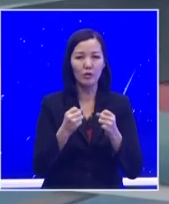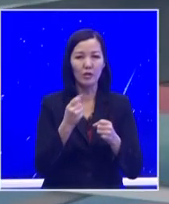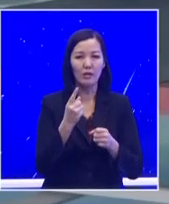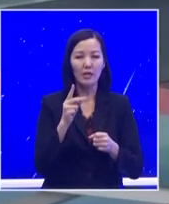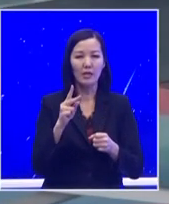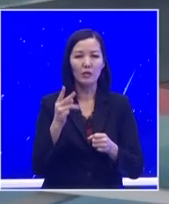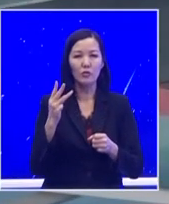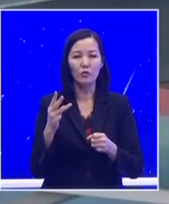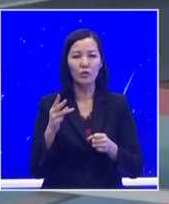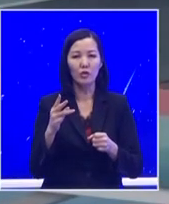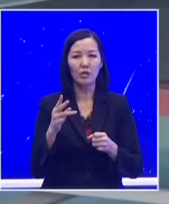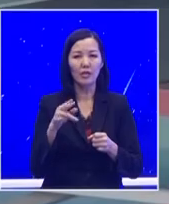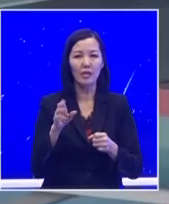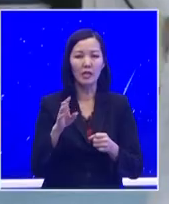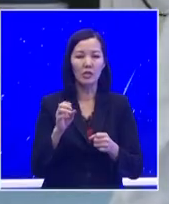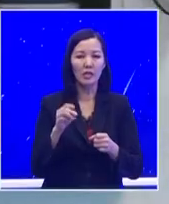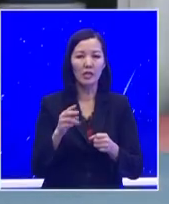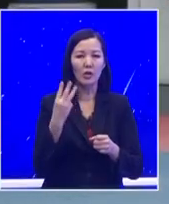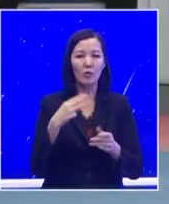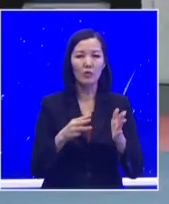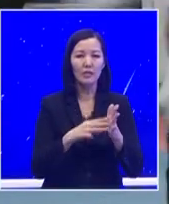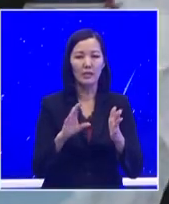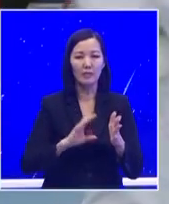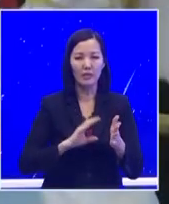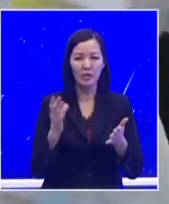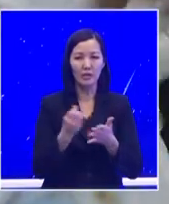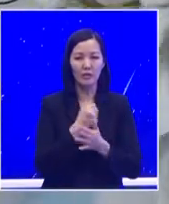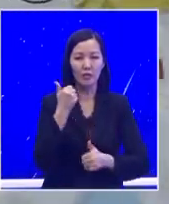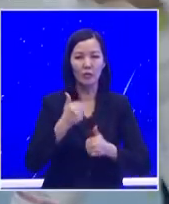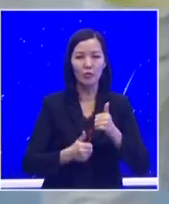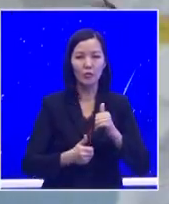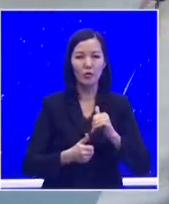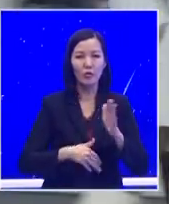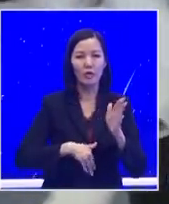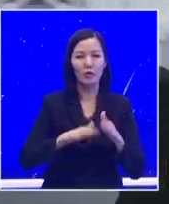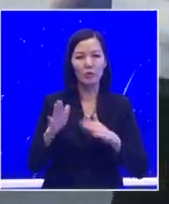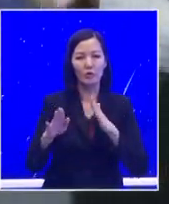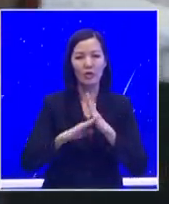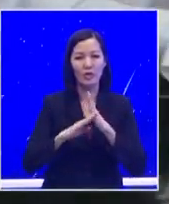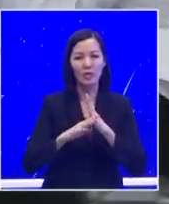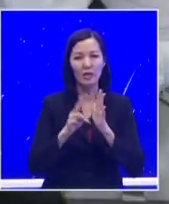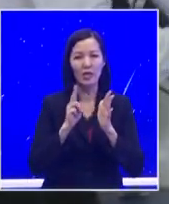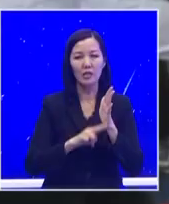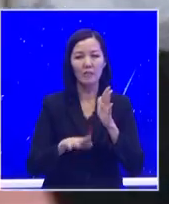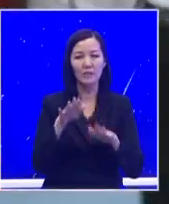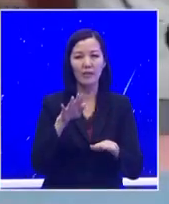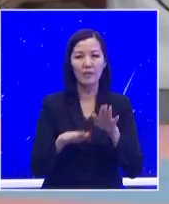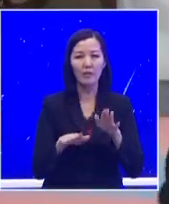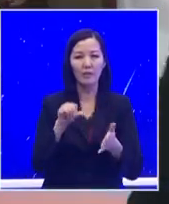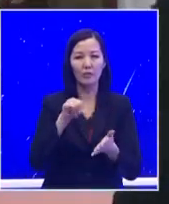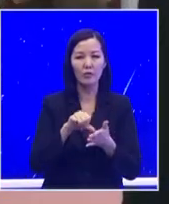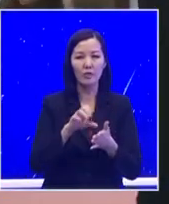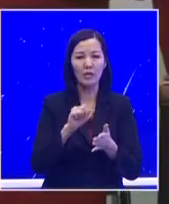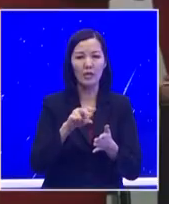спортшылары 1-ші, 2-ші, 3-ші дәрежелі 38 медальді жеңіп алды. Турнирдің үздік каратэшісі 70 келі салмақта өнер